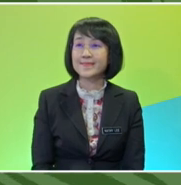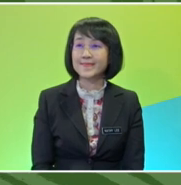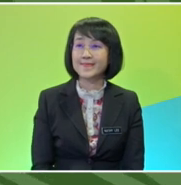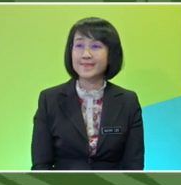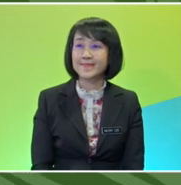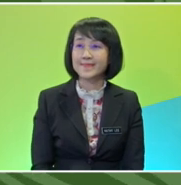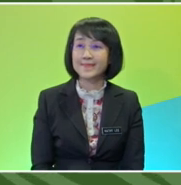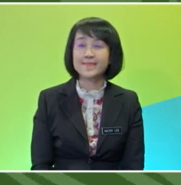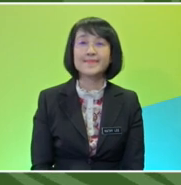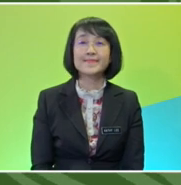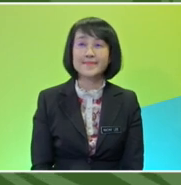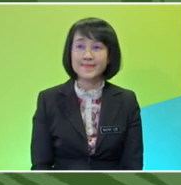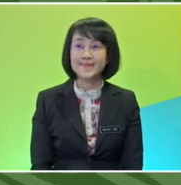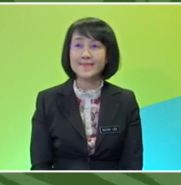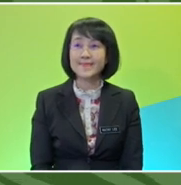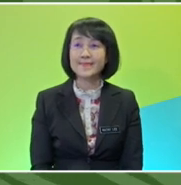baik baik